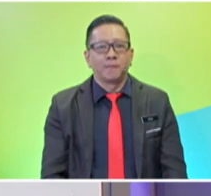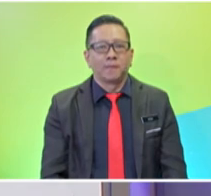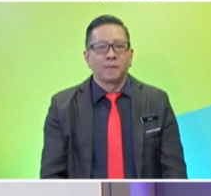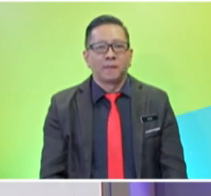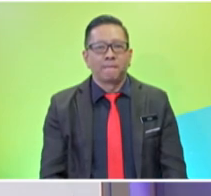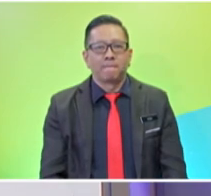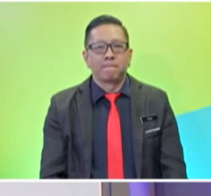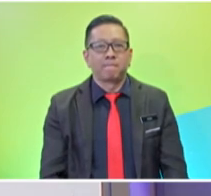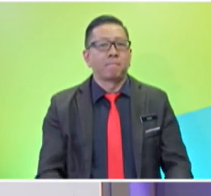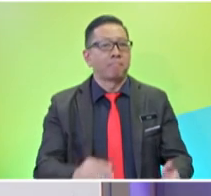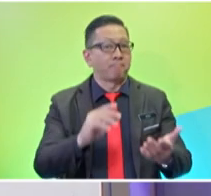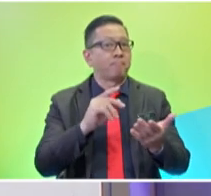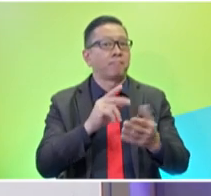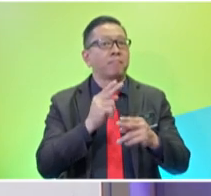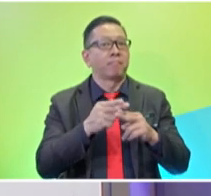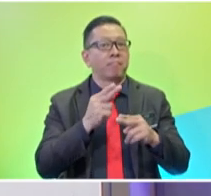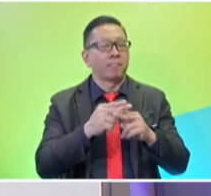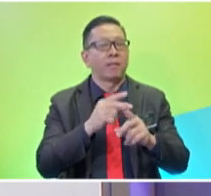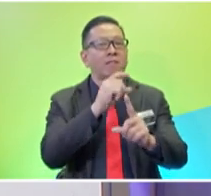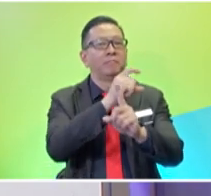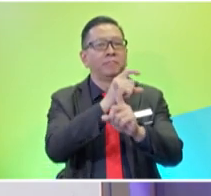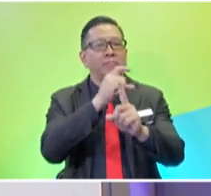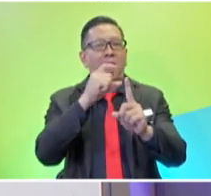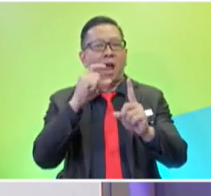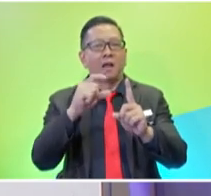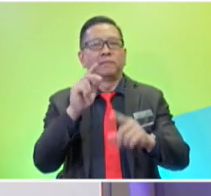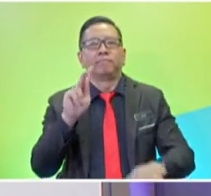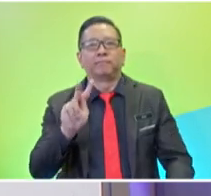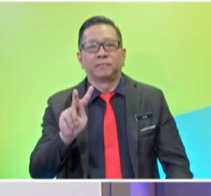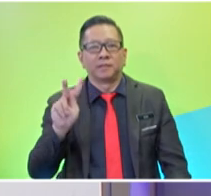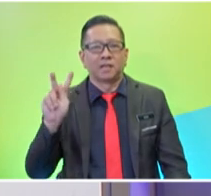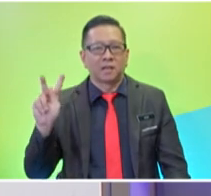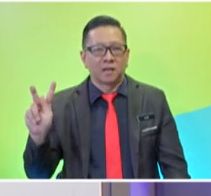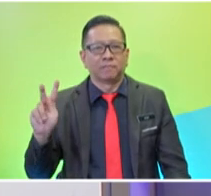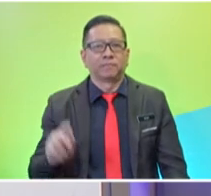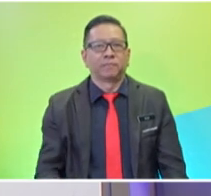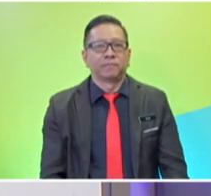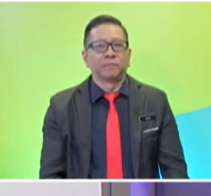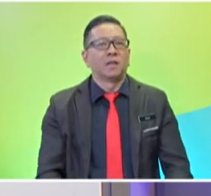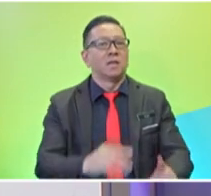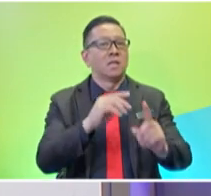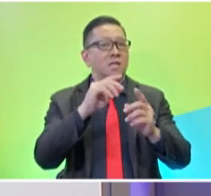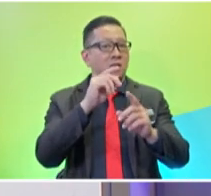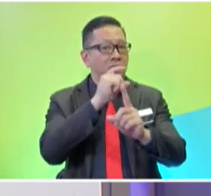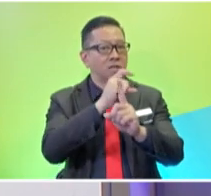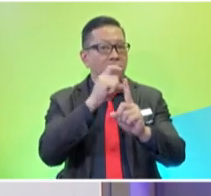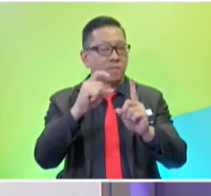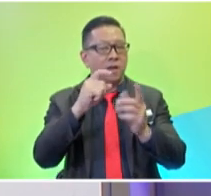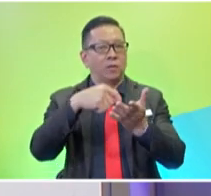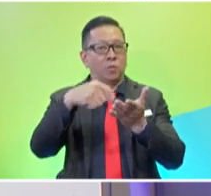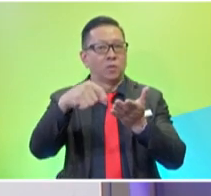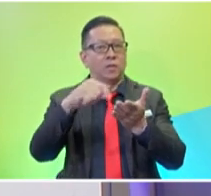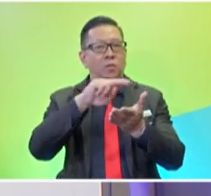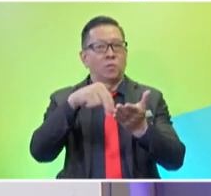ini kita Panggil sebagai Misbah dan kadari kinibah kita perlu tulis dalam unit yang sama jika